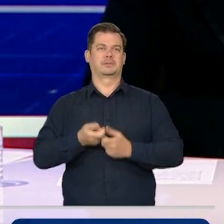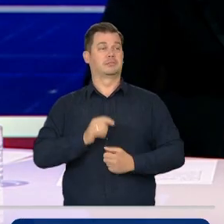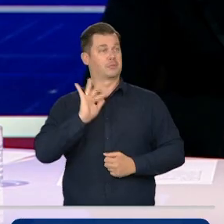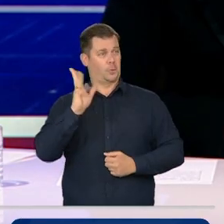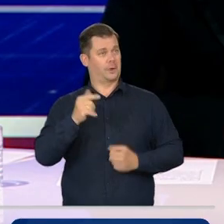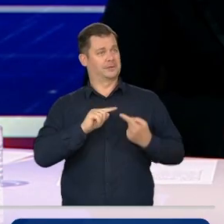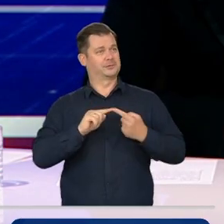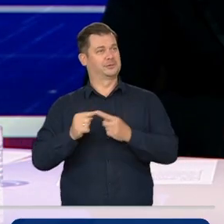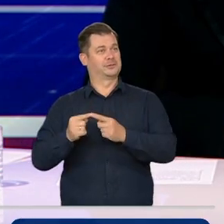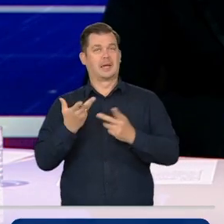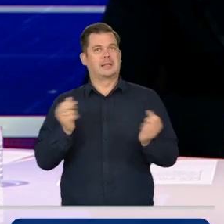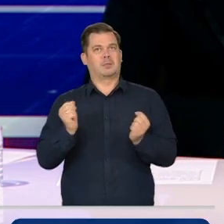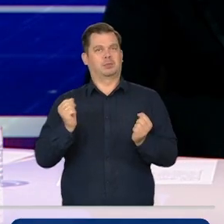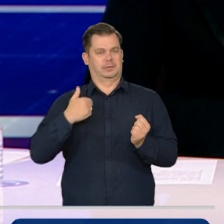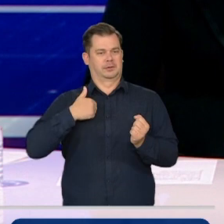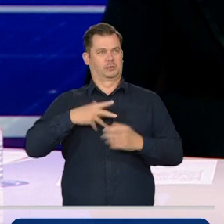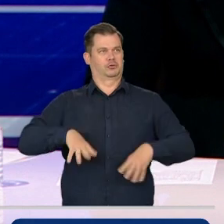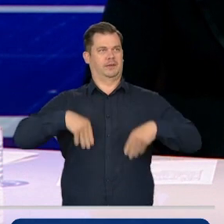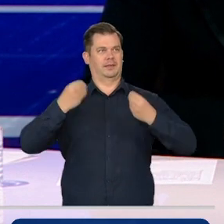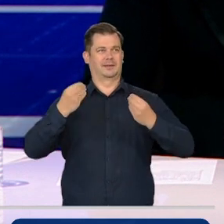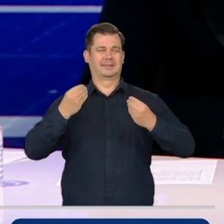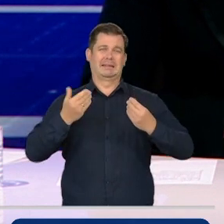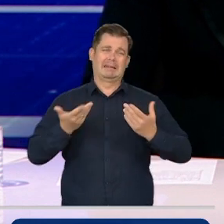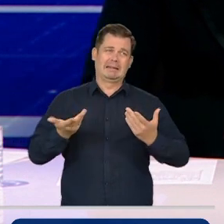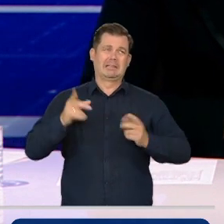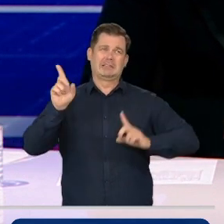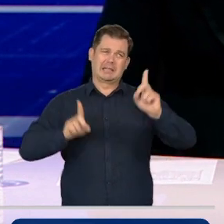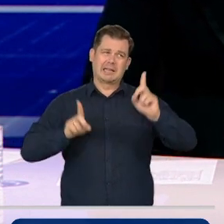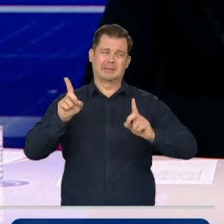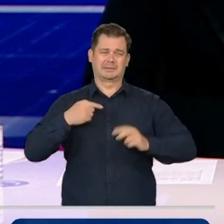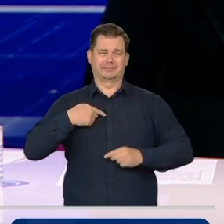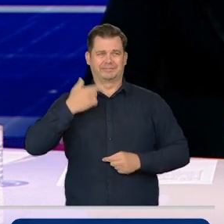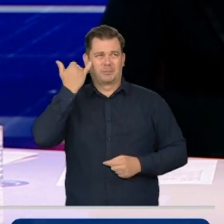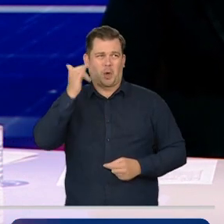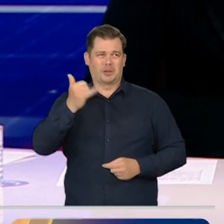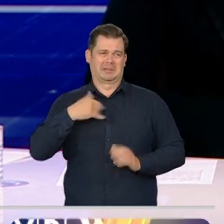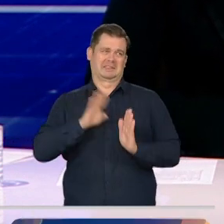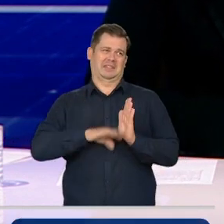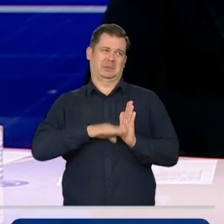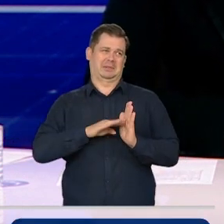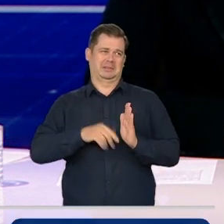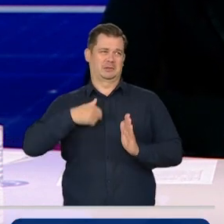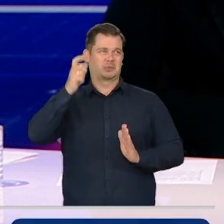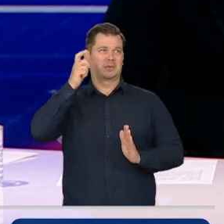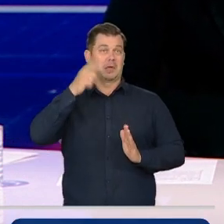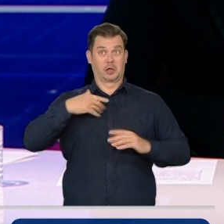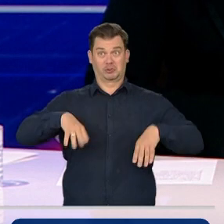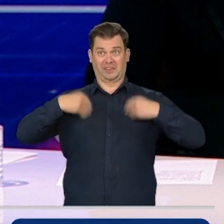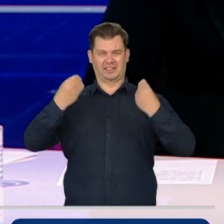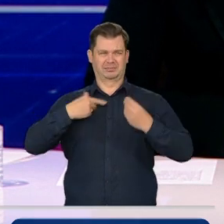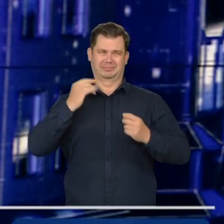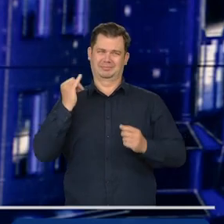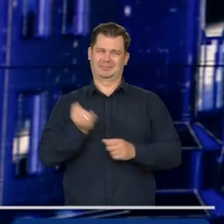ksiądz powiedział, nie bójmy się świętymi być, ale ktoś zapyta, no zaraz, ale ja to jestem taki zwykły grzesznik ziemski, to gdzie ja tam do